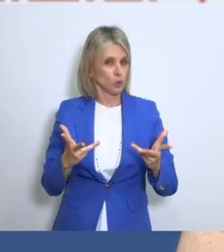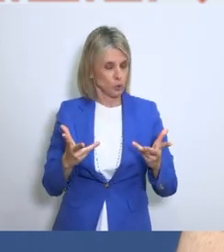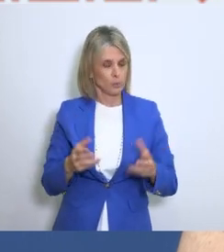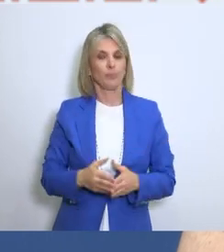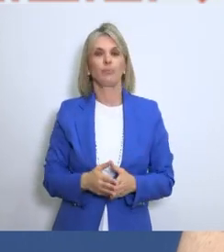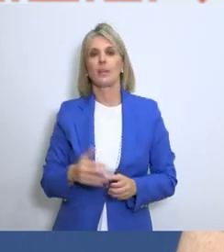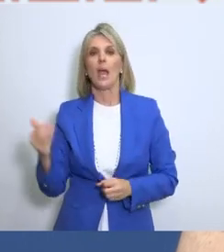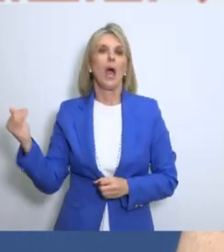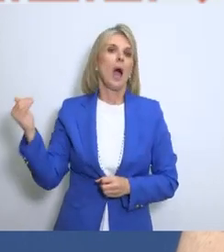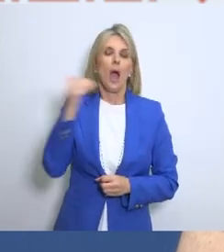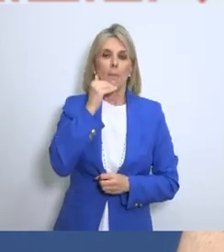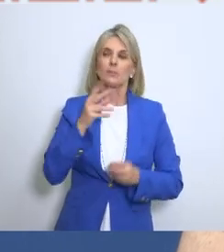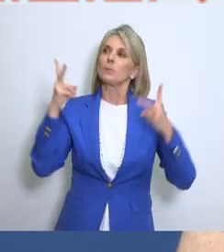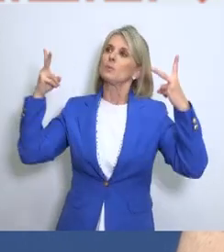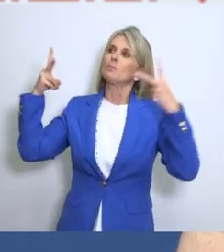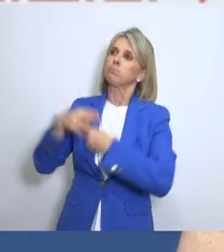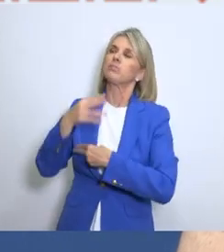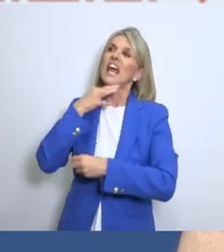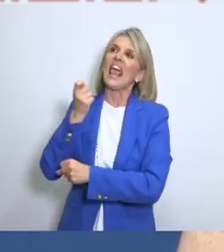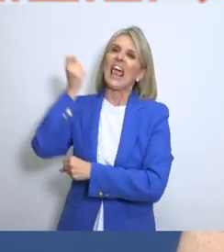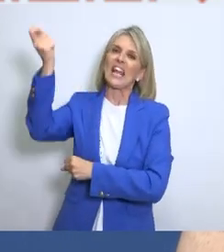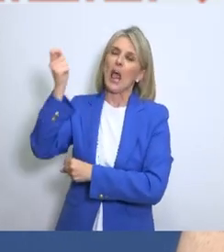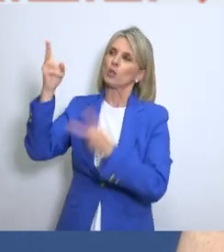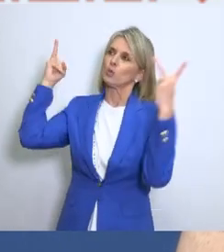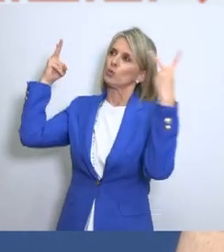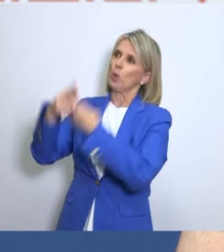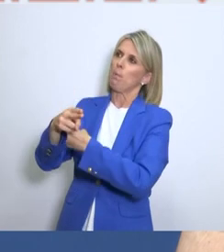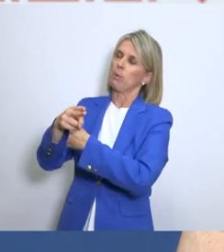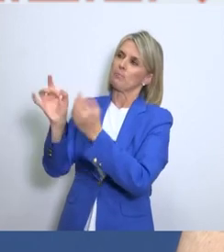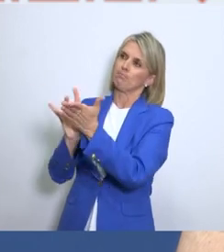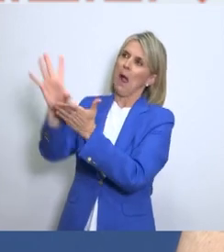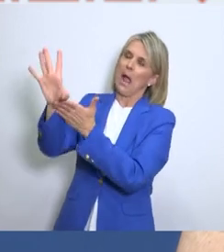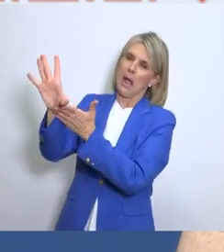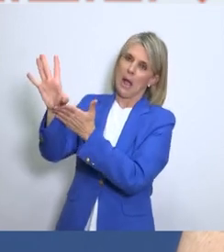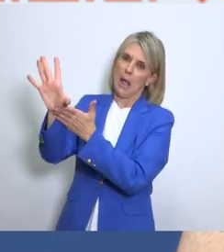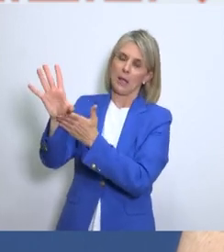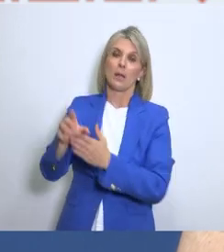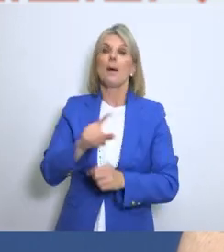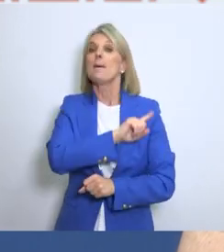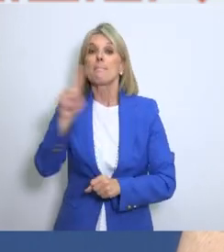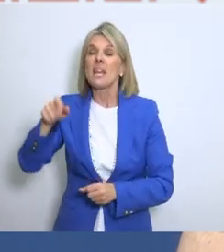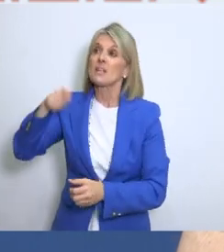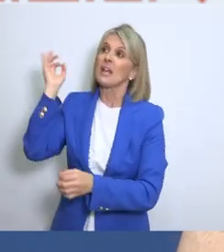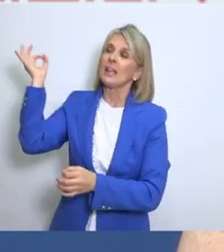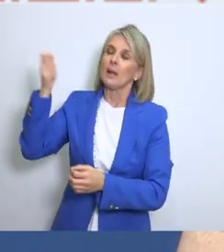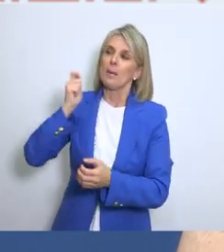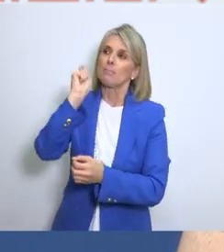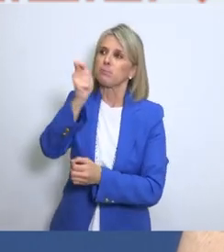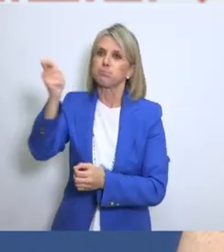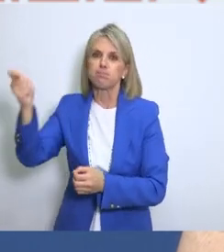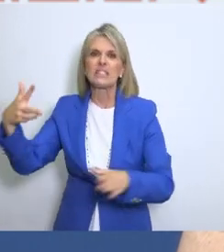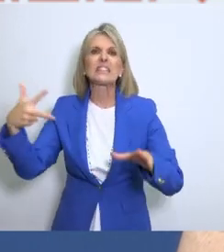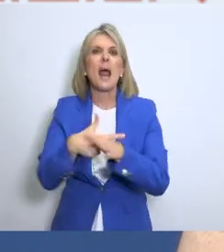Σε άμεση παύση πληρωμών και μονομερή διαγραφή του χρέους. Να κάνουμε στάση πληρωμών σε τοκογλύφους και